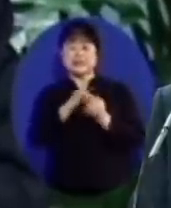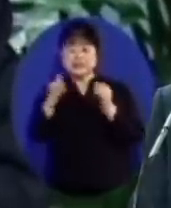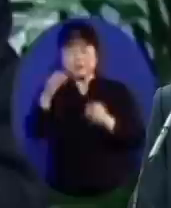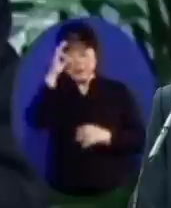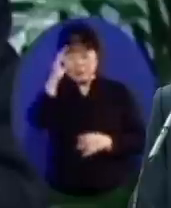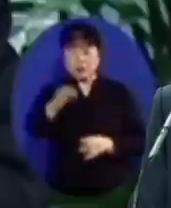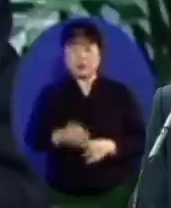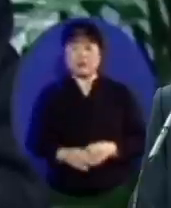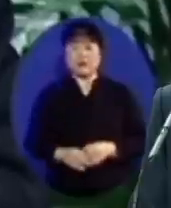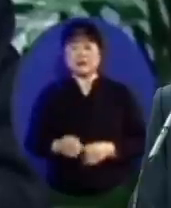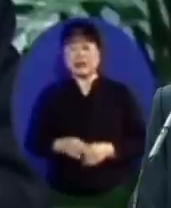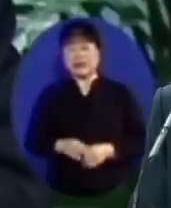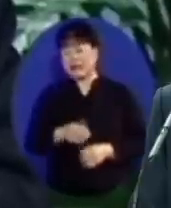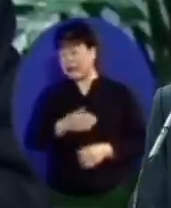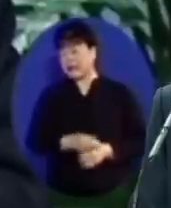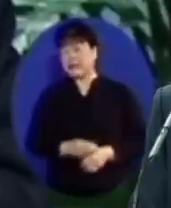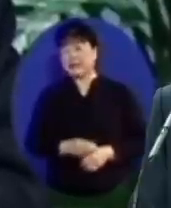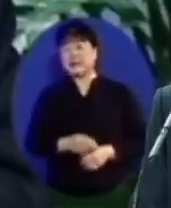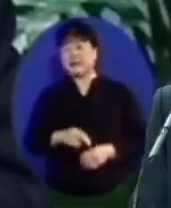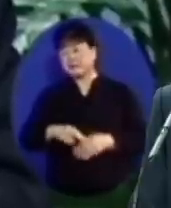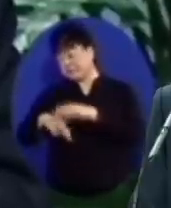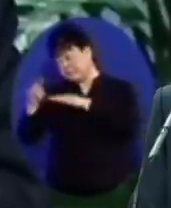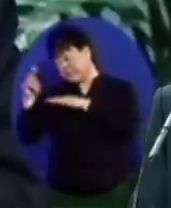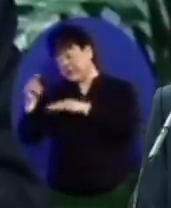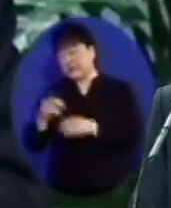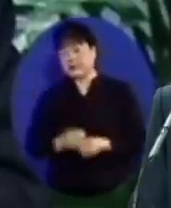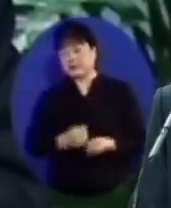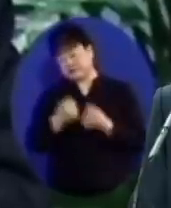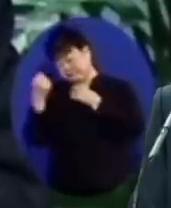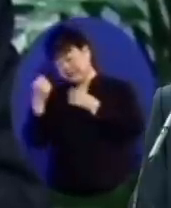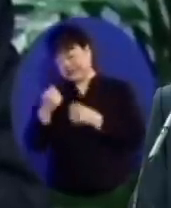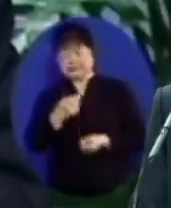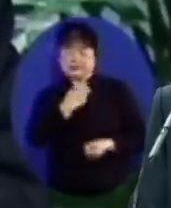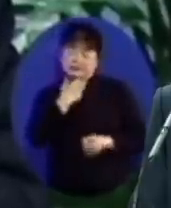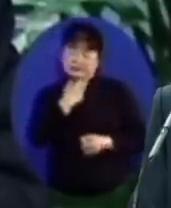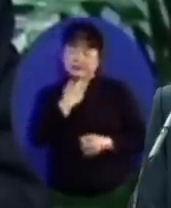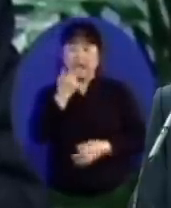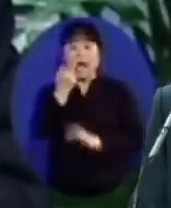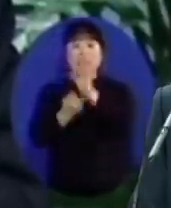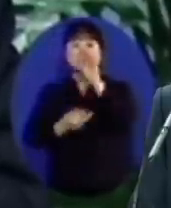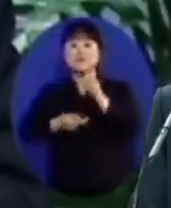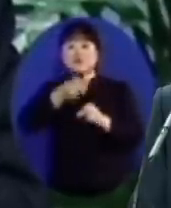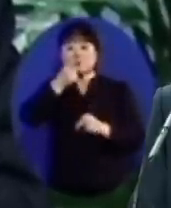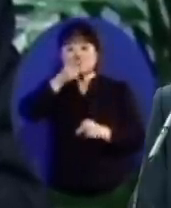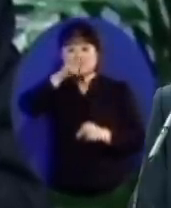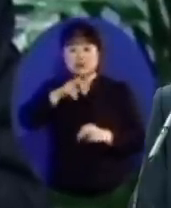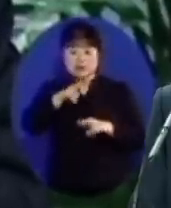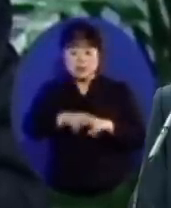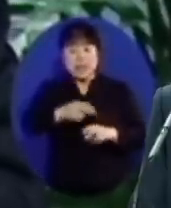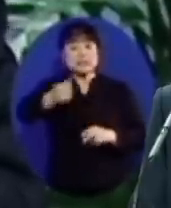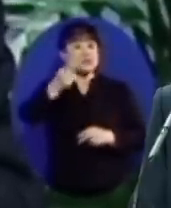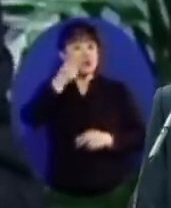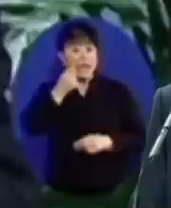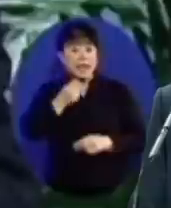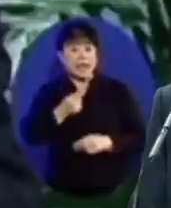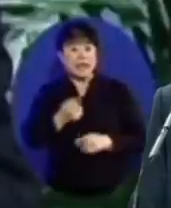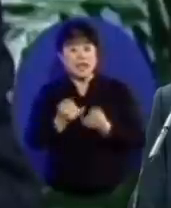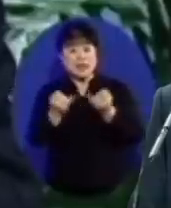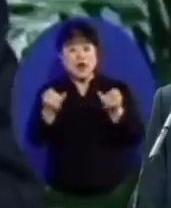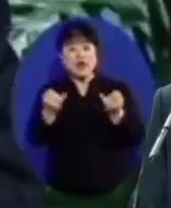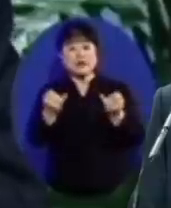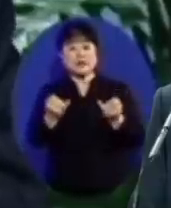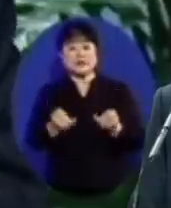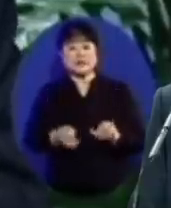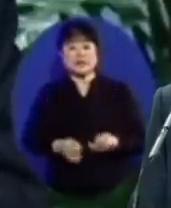다 기피하고 손가락질하고 죄인 여자라고 하므로 그는 아침에 우물물을 기를 수 없습니다. 아침에 여인들이 다